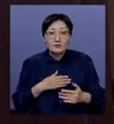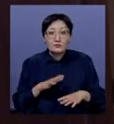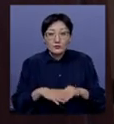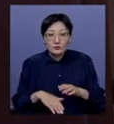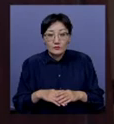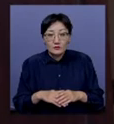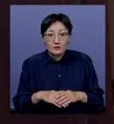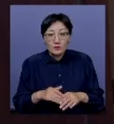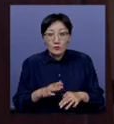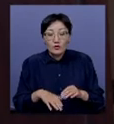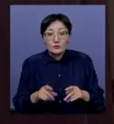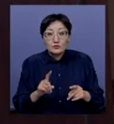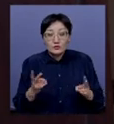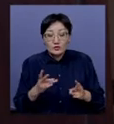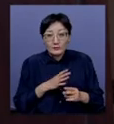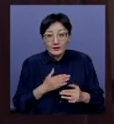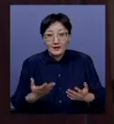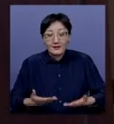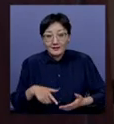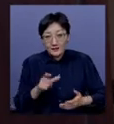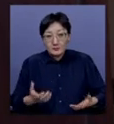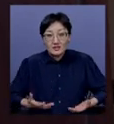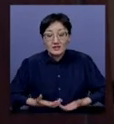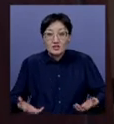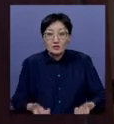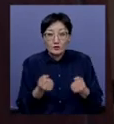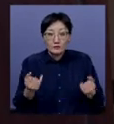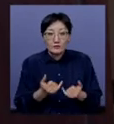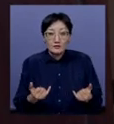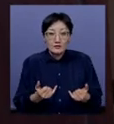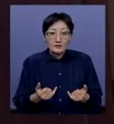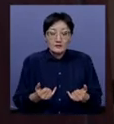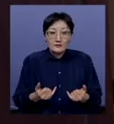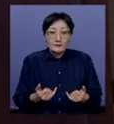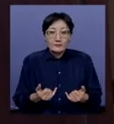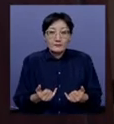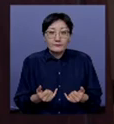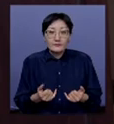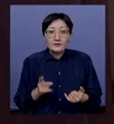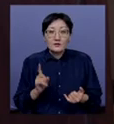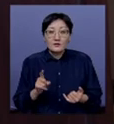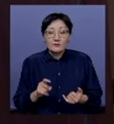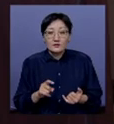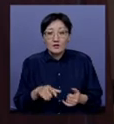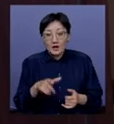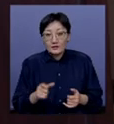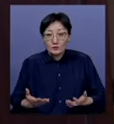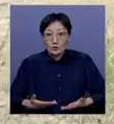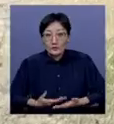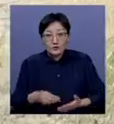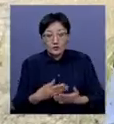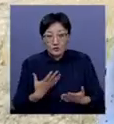адам жанын сақтау үшін? Біреудің бір шыжбайлап тастаған сиясы құнды болып тұр ма адамның